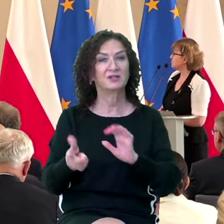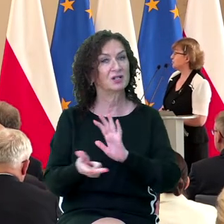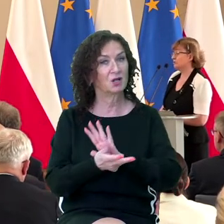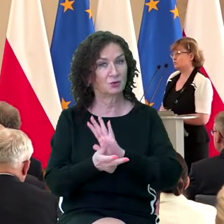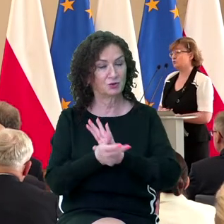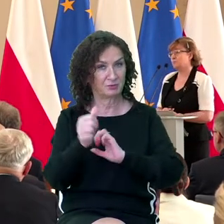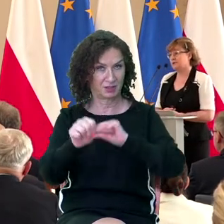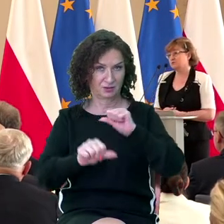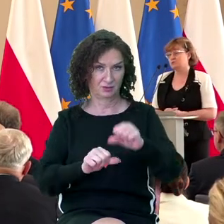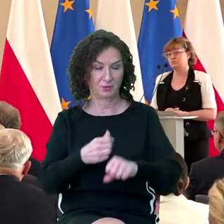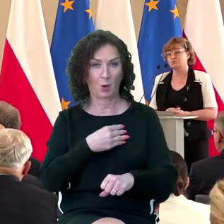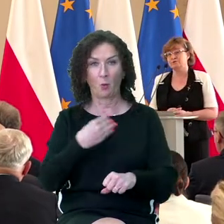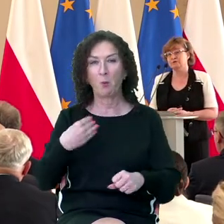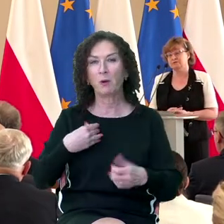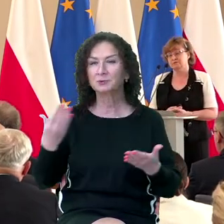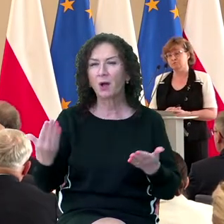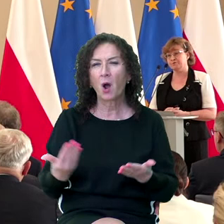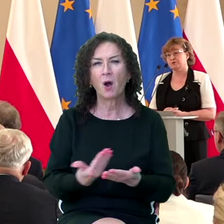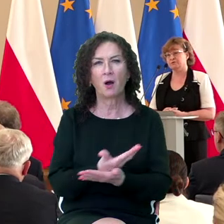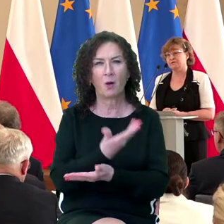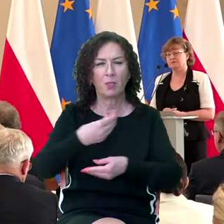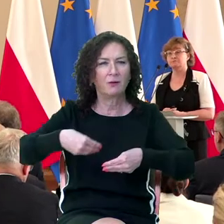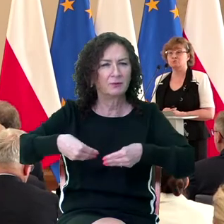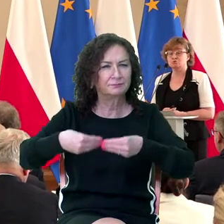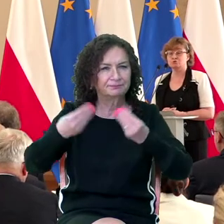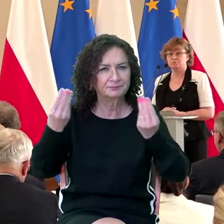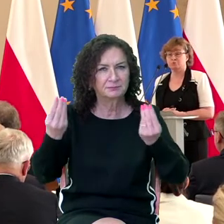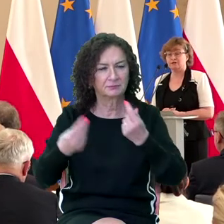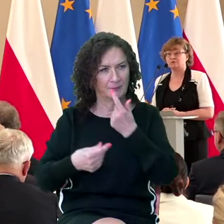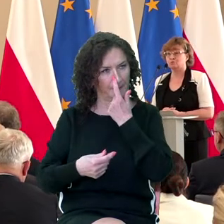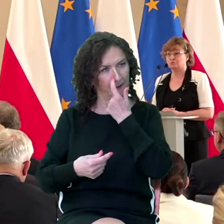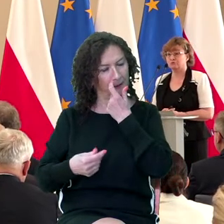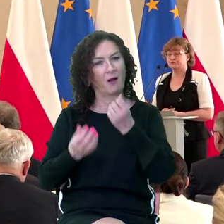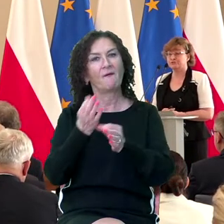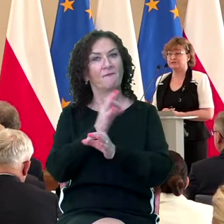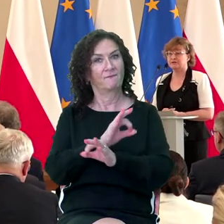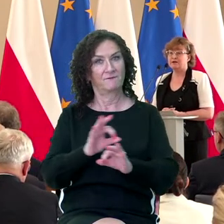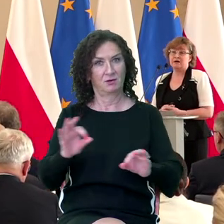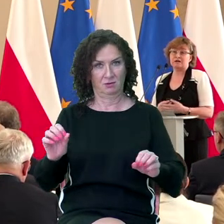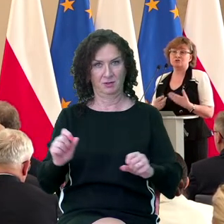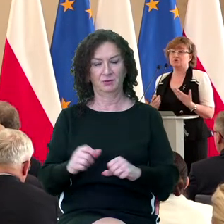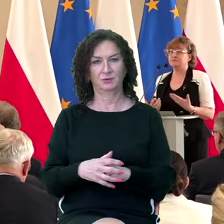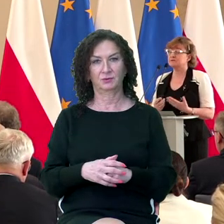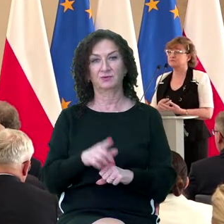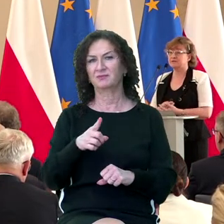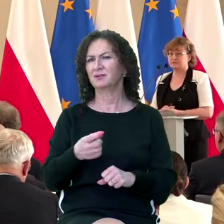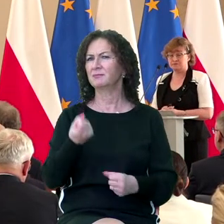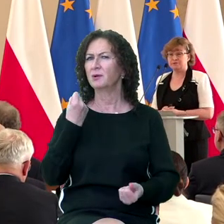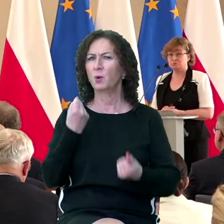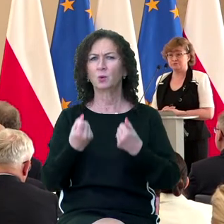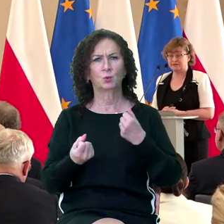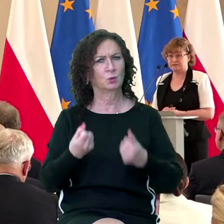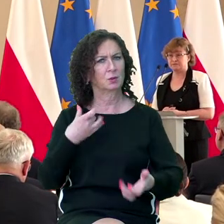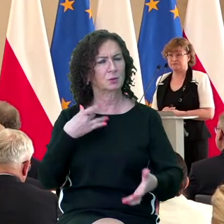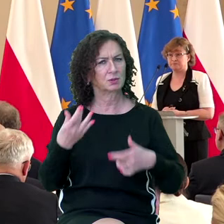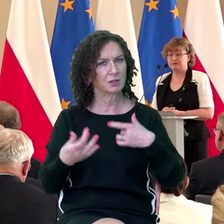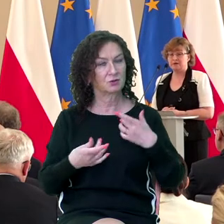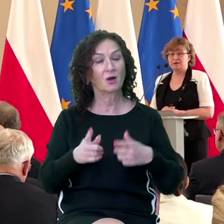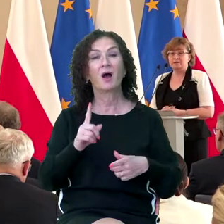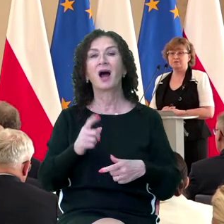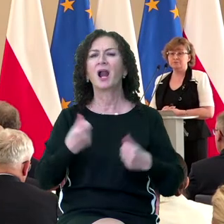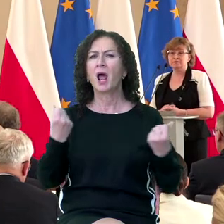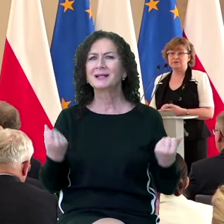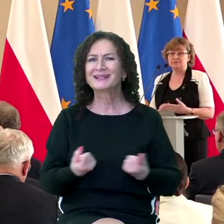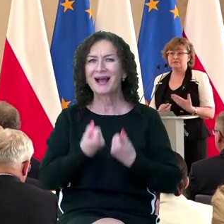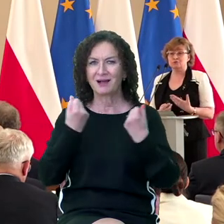też było już to bardzo słusznie mówione, w dużych bólach, trudnościach, aczkolwiek z wielkim entuzjazmem.